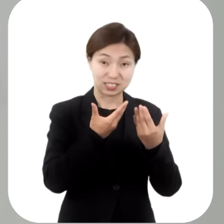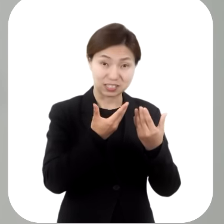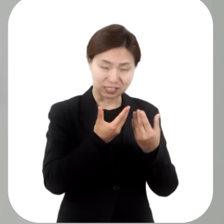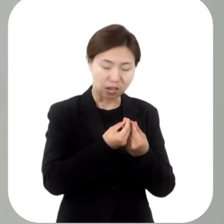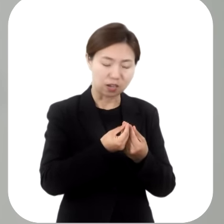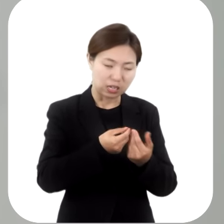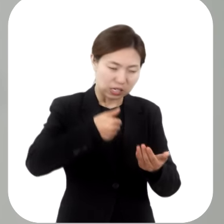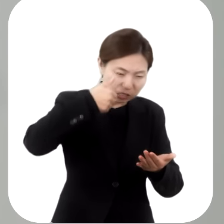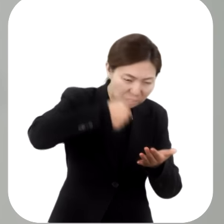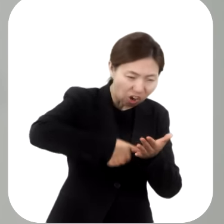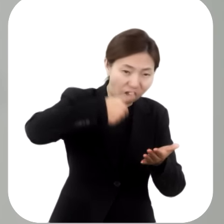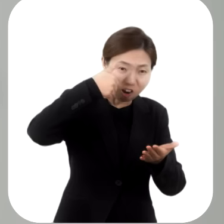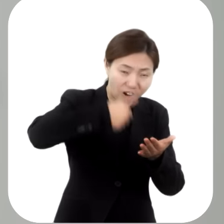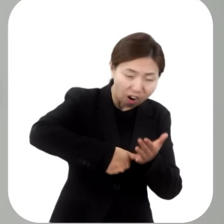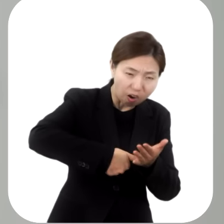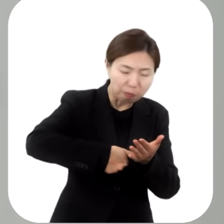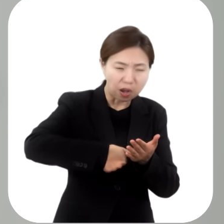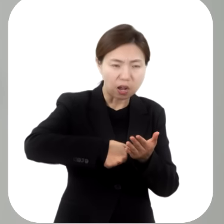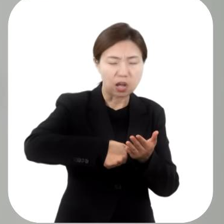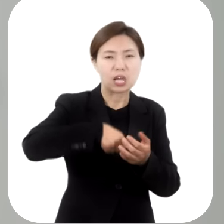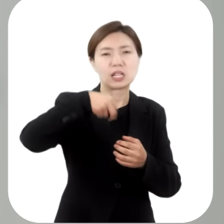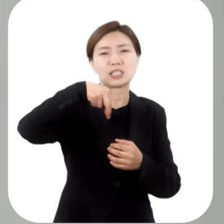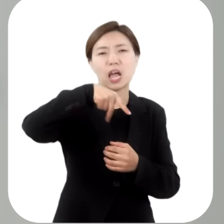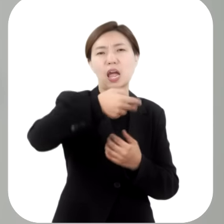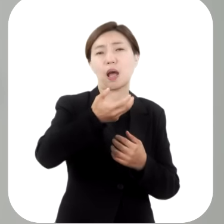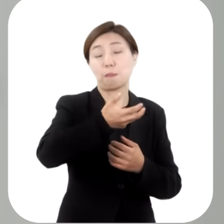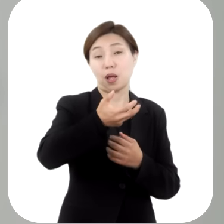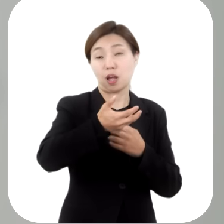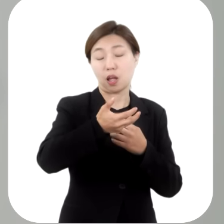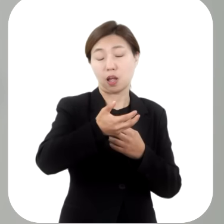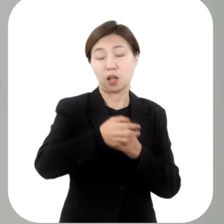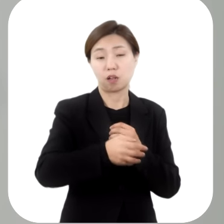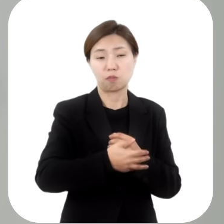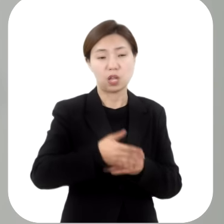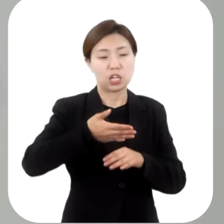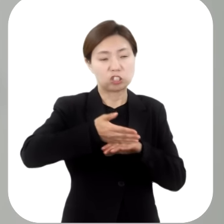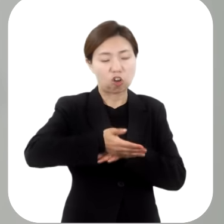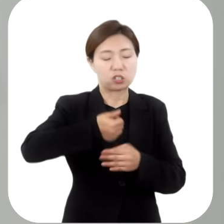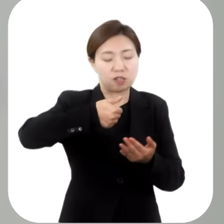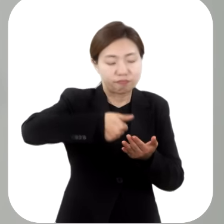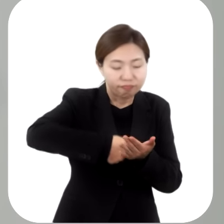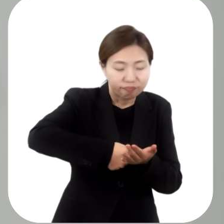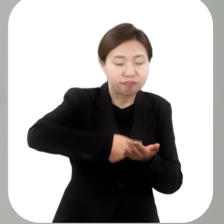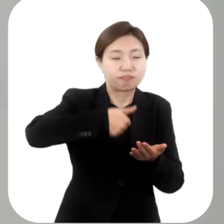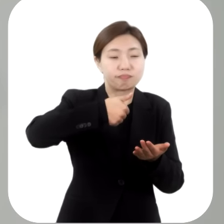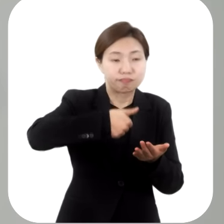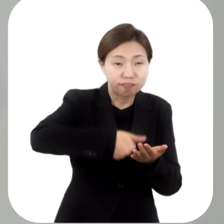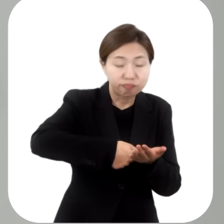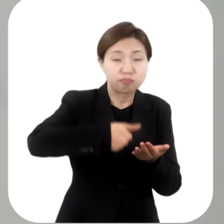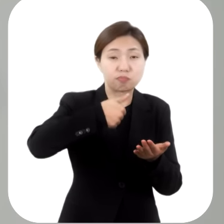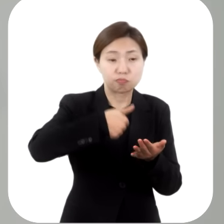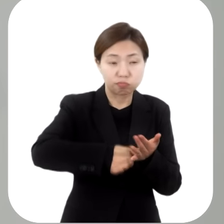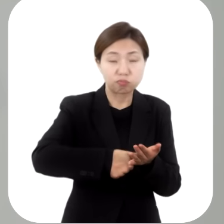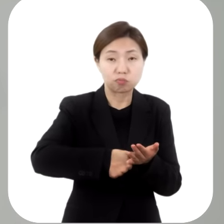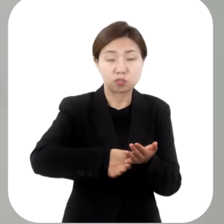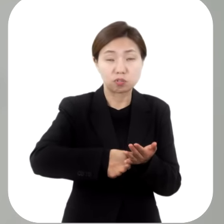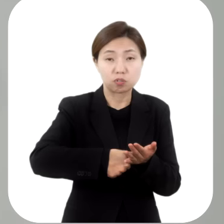들면 절을 하면 다리가 아프다 이럴 때 천천히 절을 해서 오히려 절을 함으로